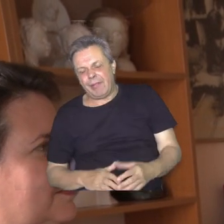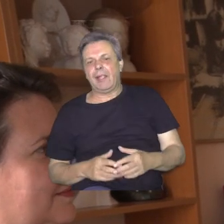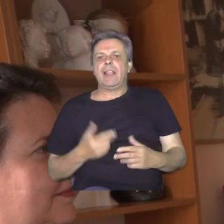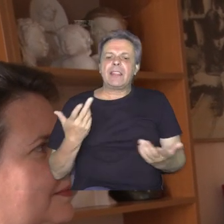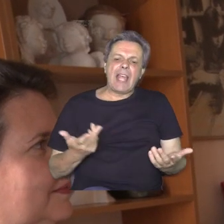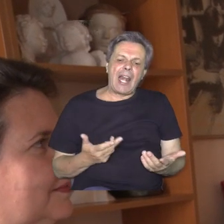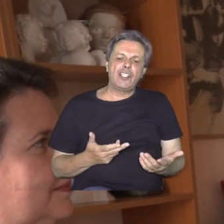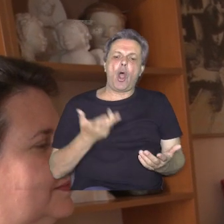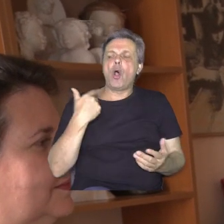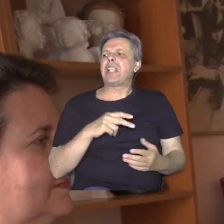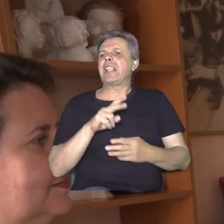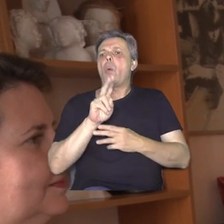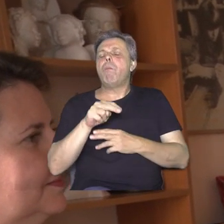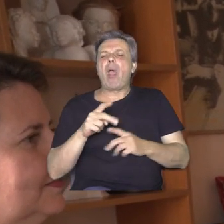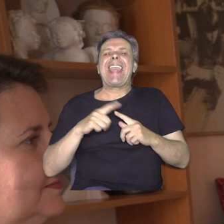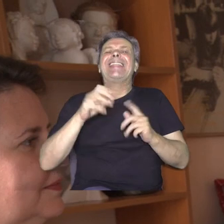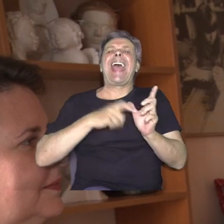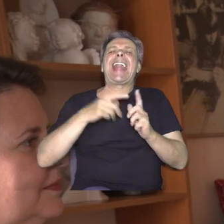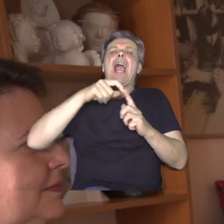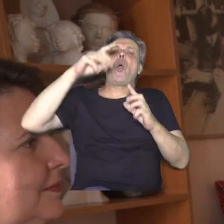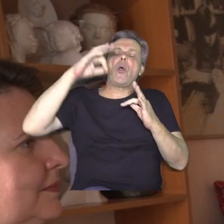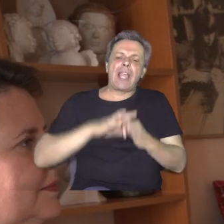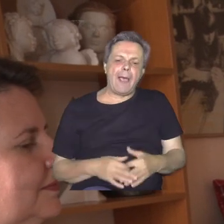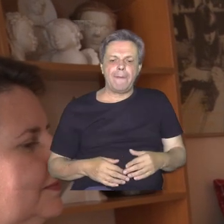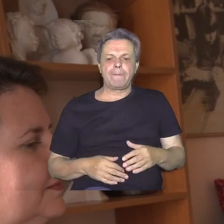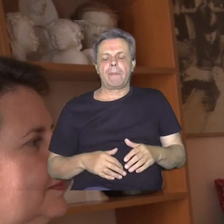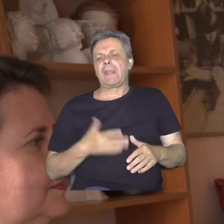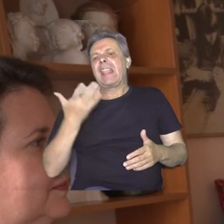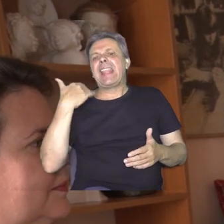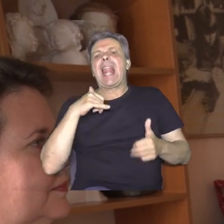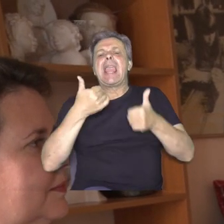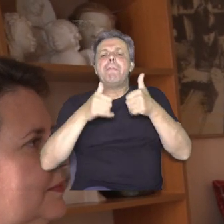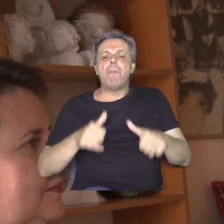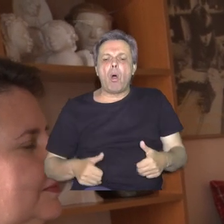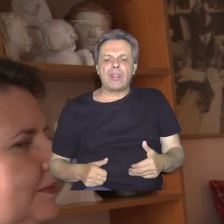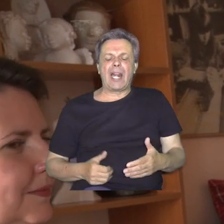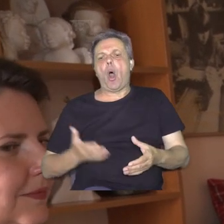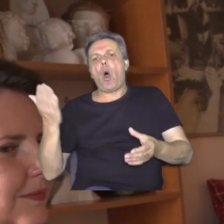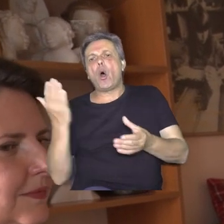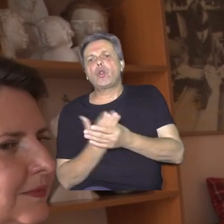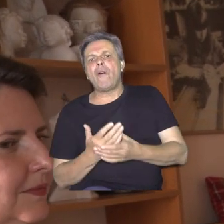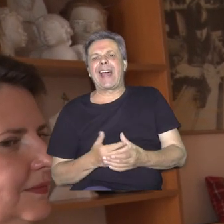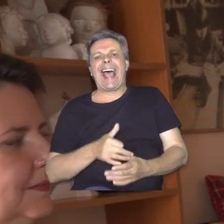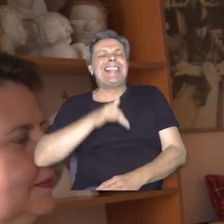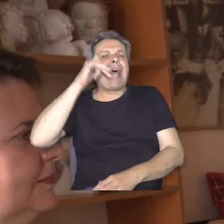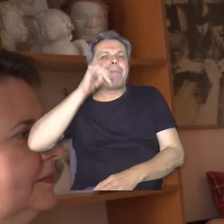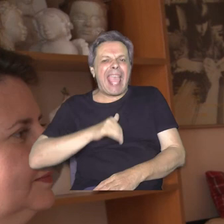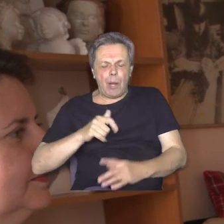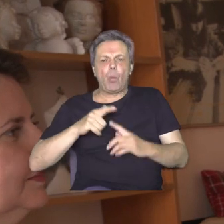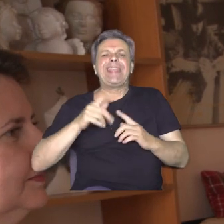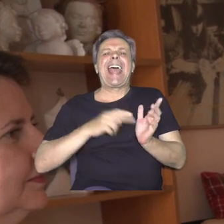skulptura ostati u boji terakote? Da li model skulptura odgovara za